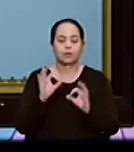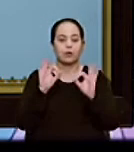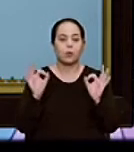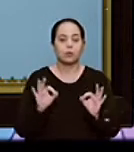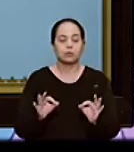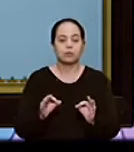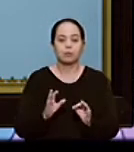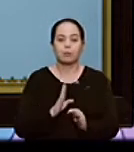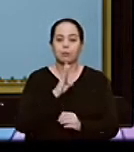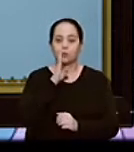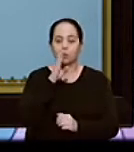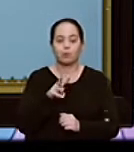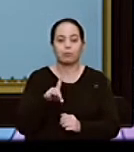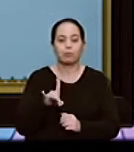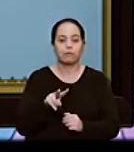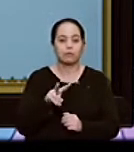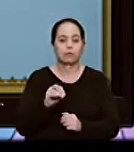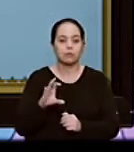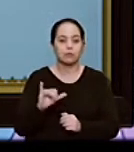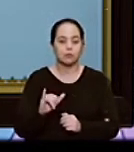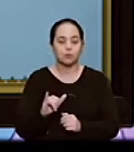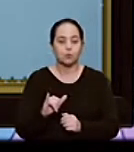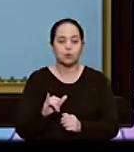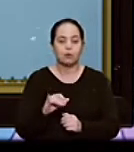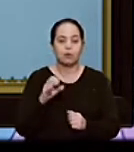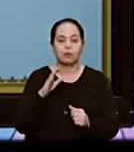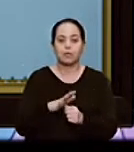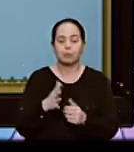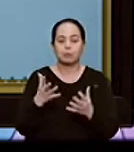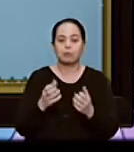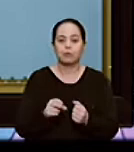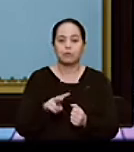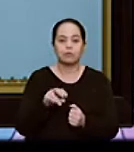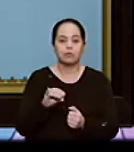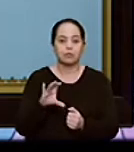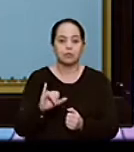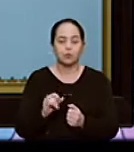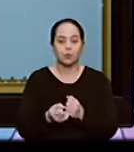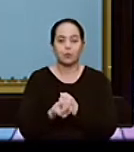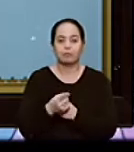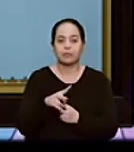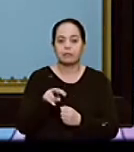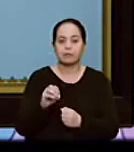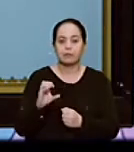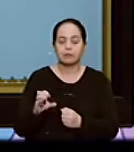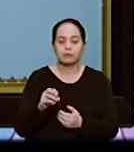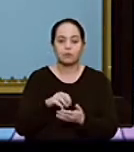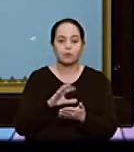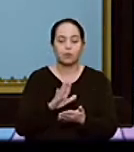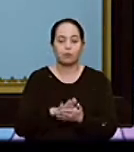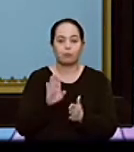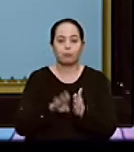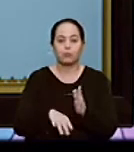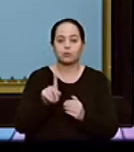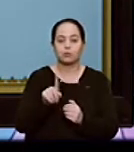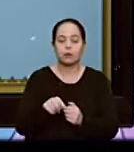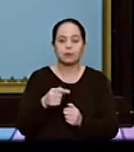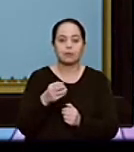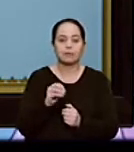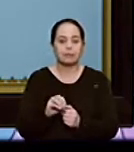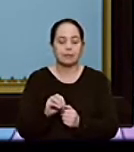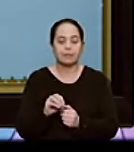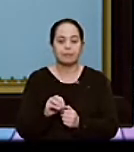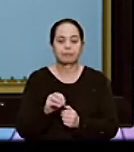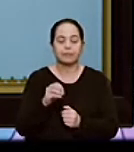Осенним днем мы в лесу грибы берем. В лесу образовано от слова «лес», вставляем безударную «е».